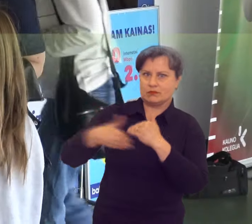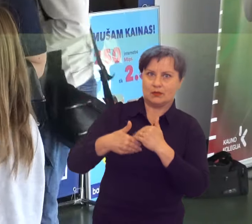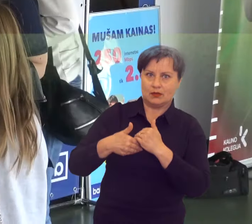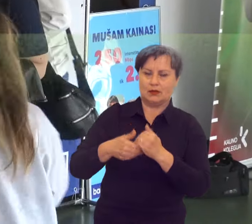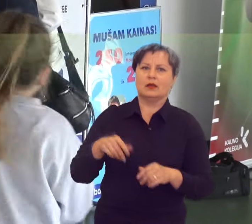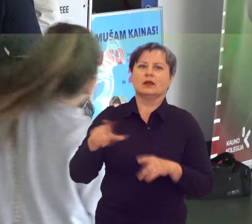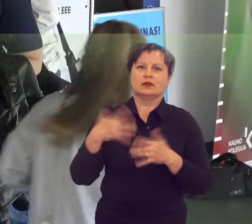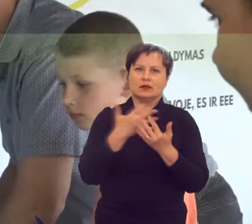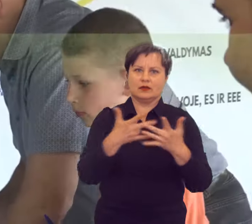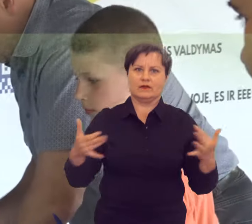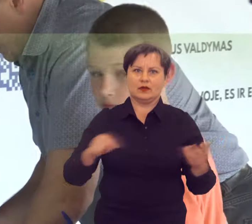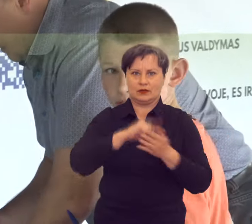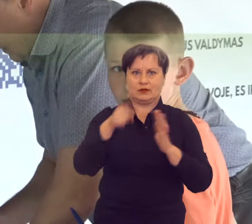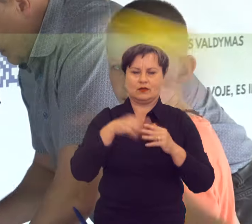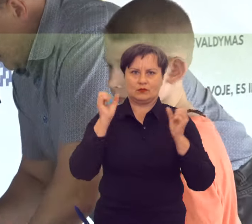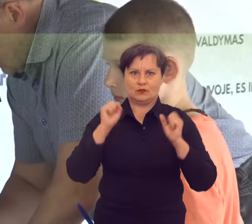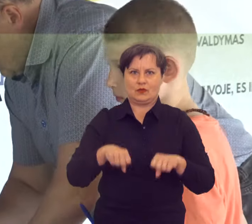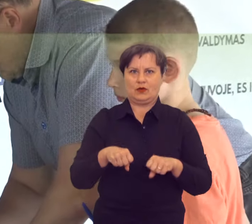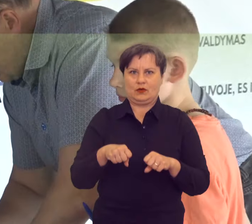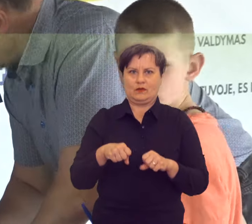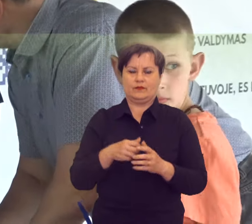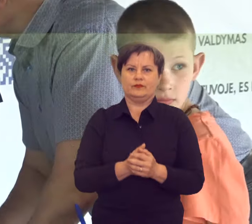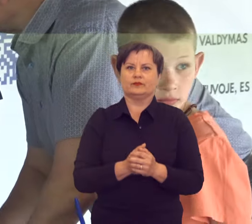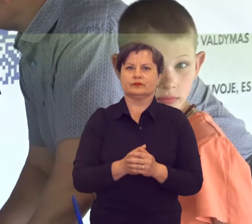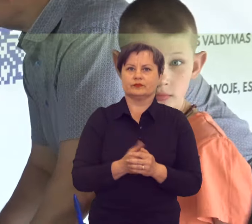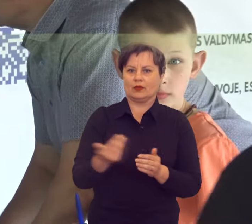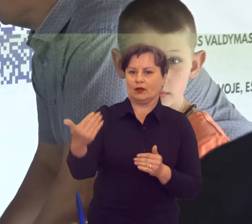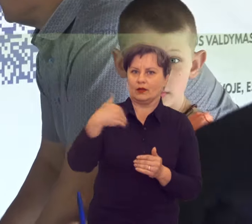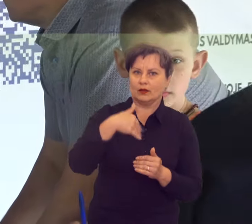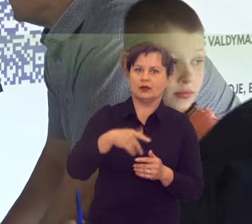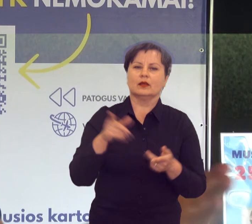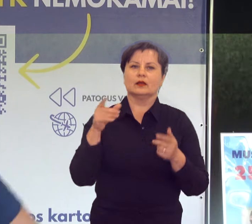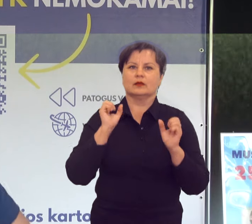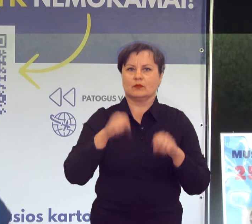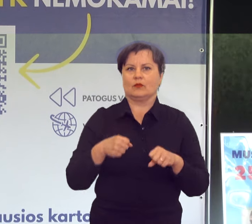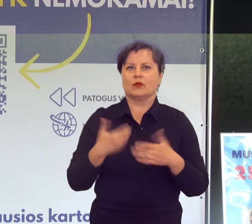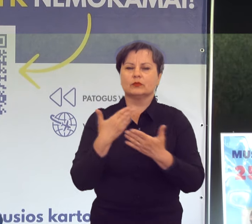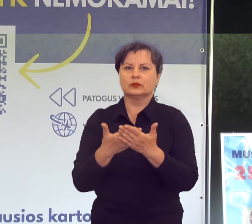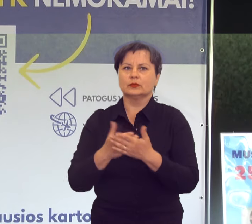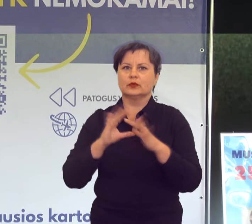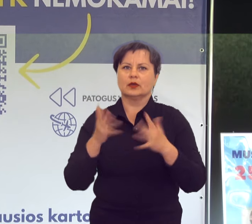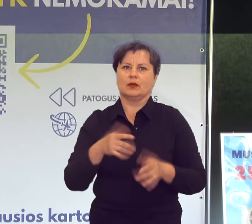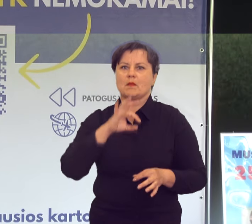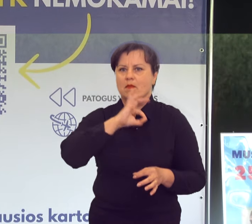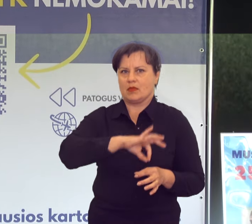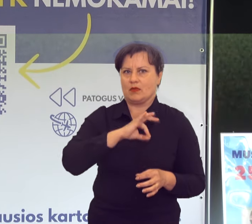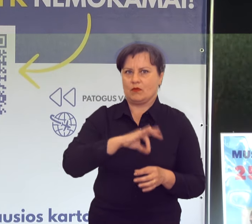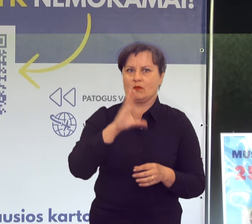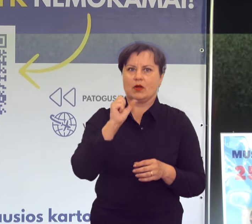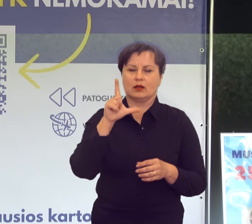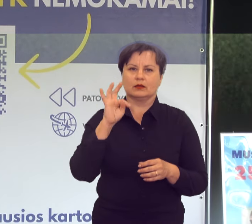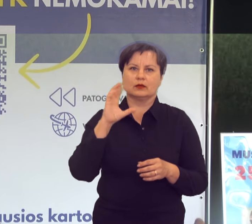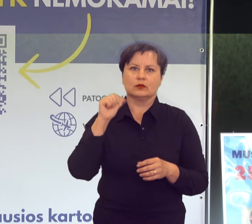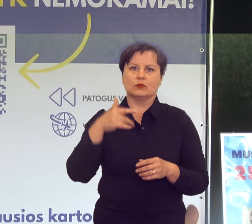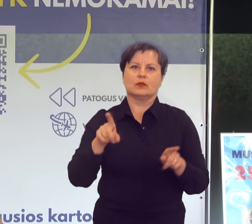esam pasitelkę. Tai visokiais klausimais galima kreiptis, gausi tiek patarimą, kaip geriausiai išnaudoti ir